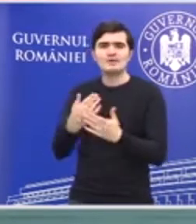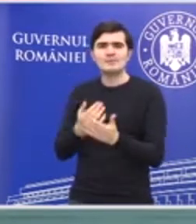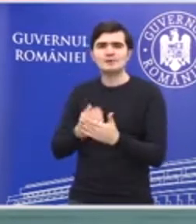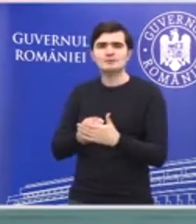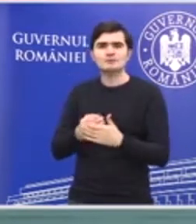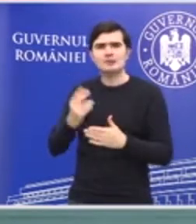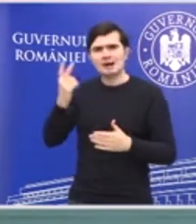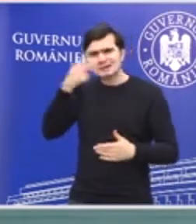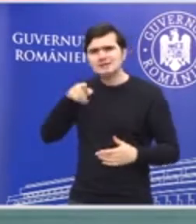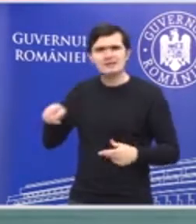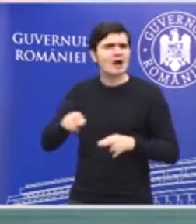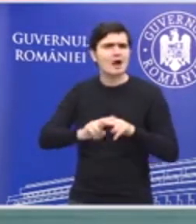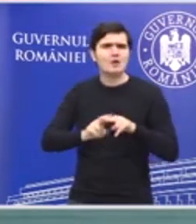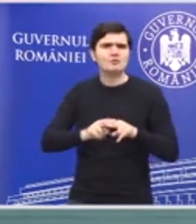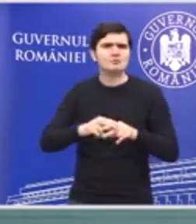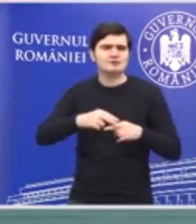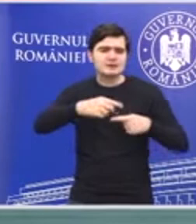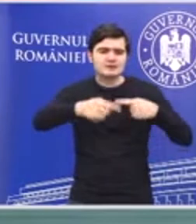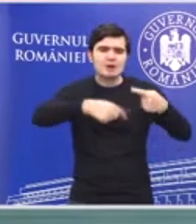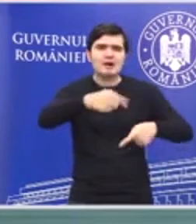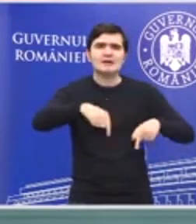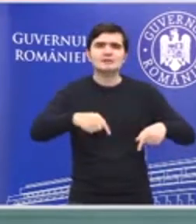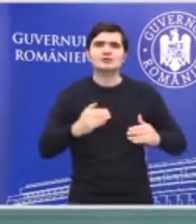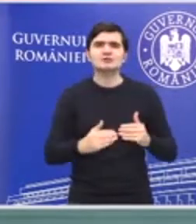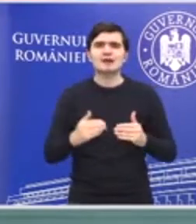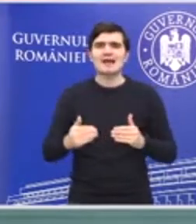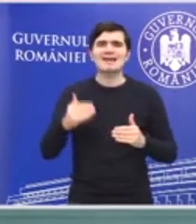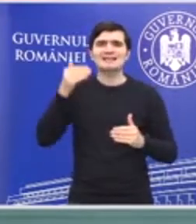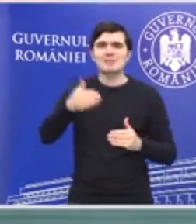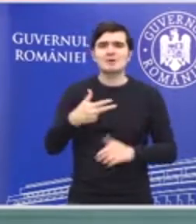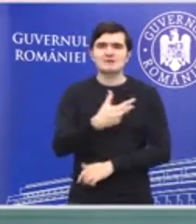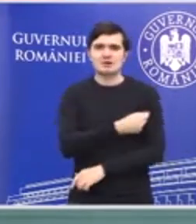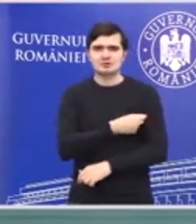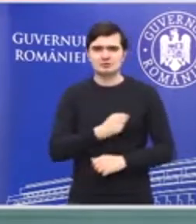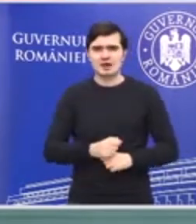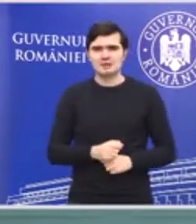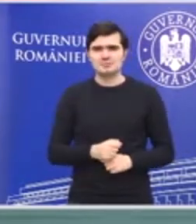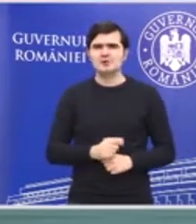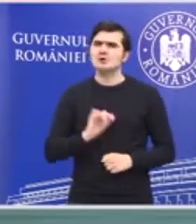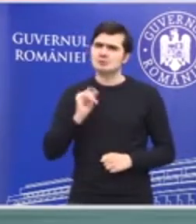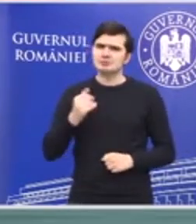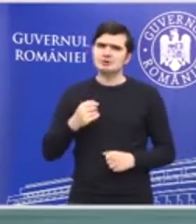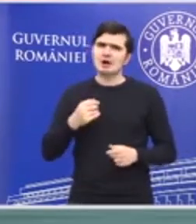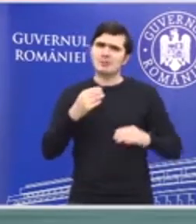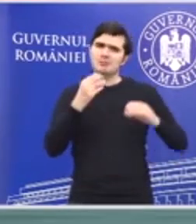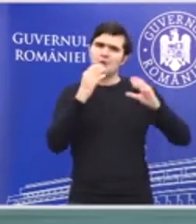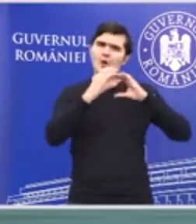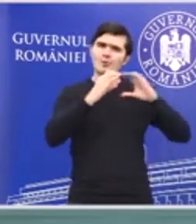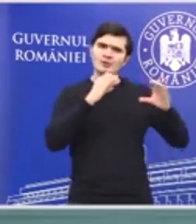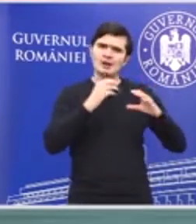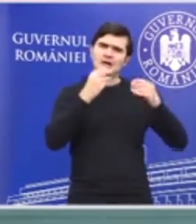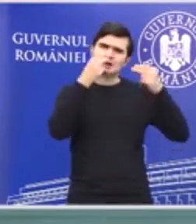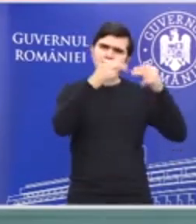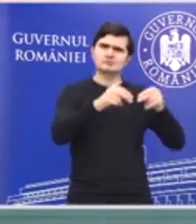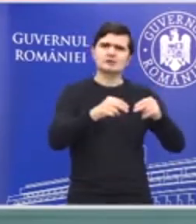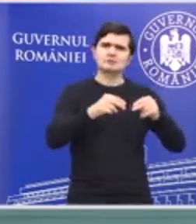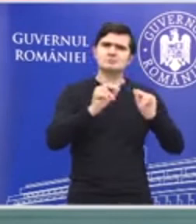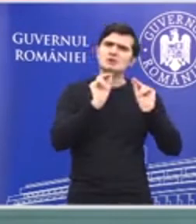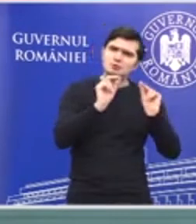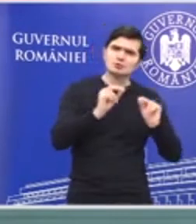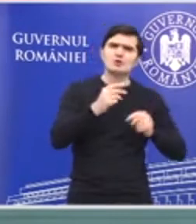de derulare a acestei etape de vaccinare. Sunt transmise procedurile și instrucțiunile specifice, au